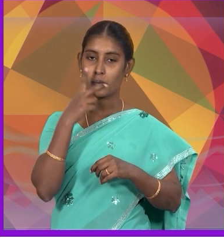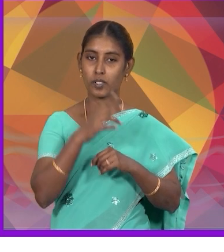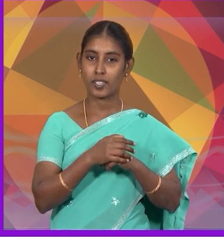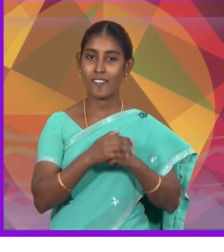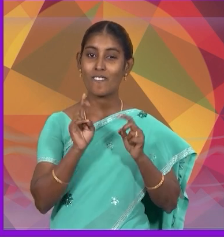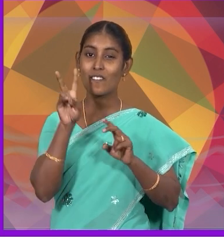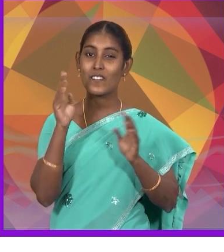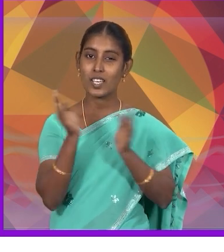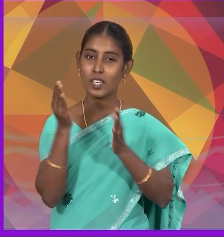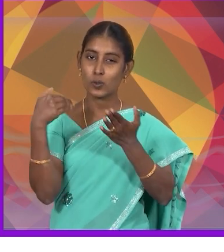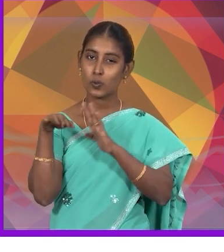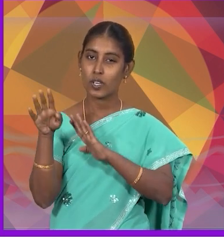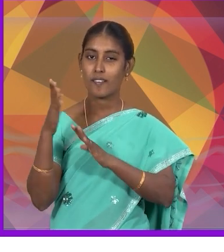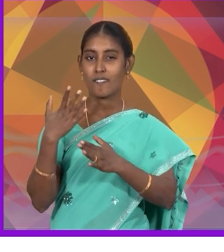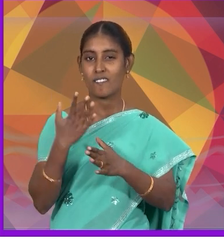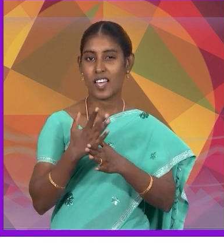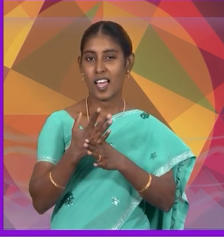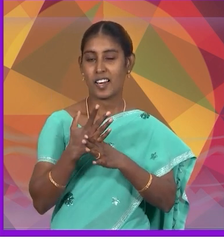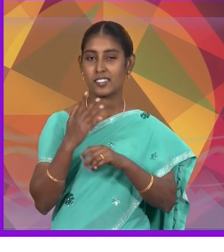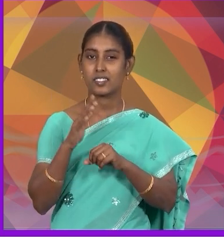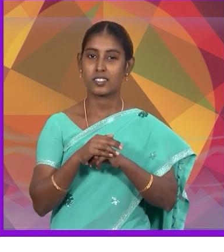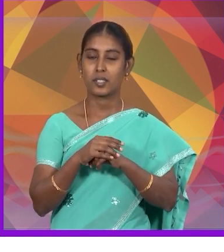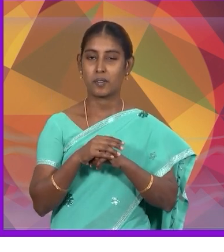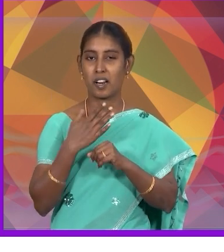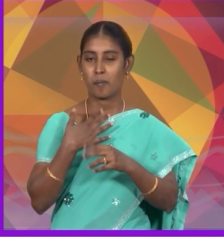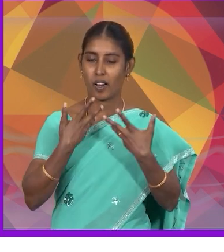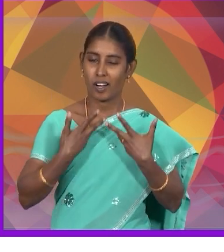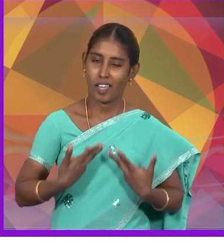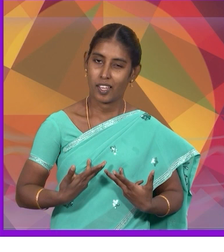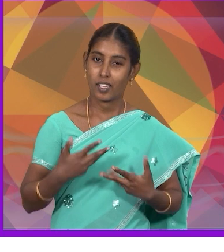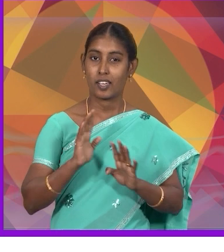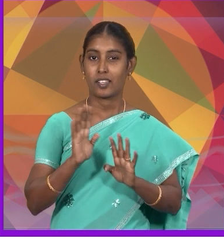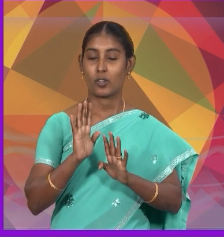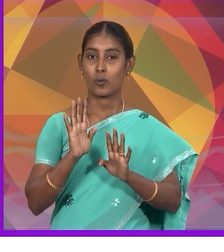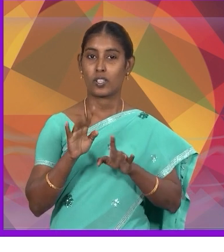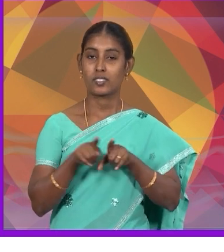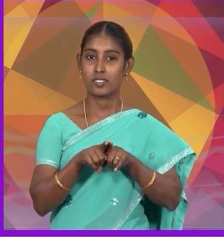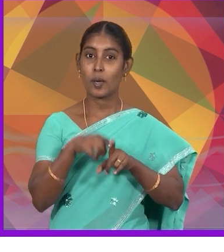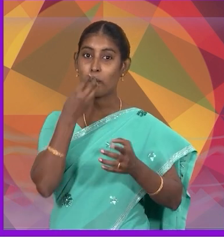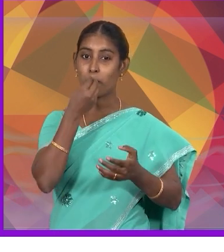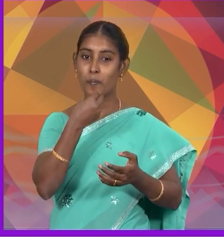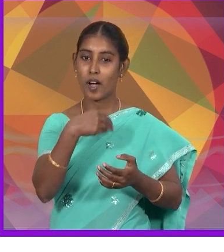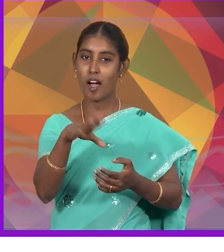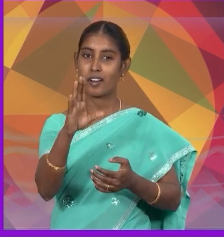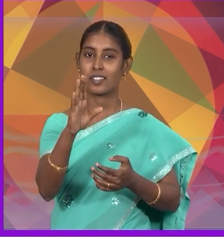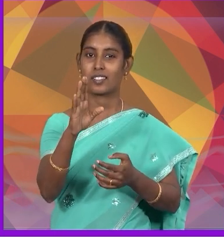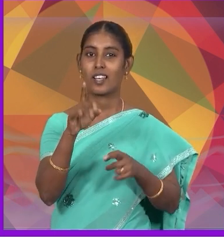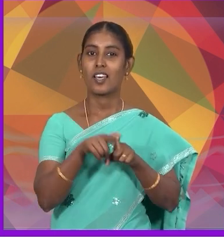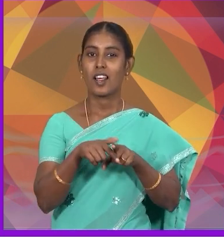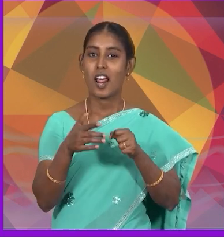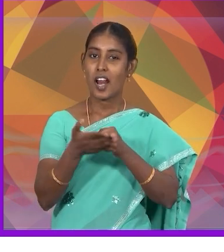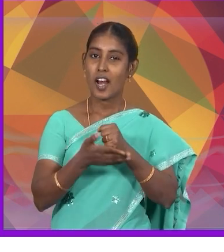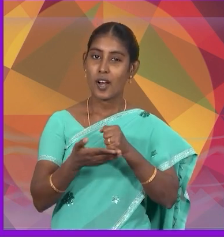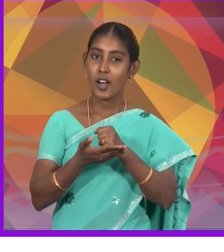நாட்டுப்புறங்களில் உழைக்கும் மக்கள் தங்கள் தழைப்பு தெரியாமல் இருப்பதற்காக பாடும் பாடலே